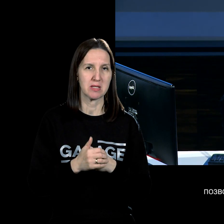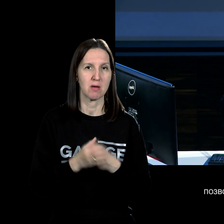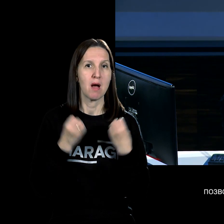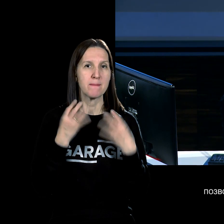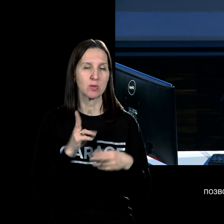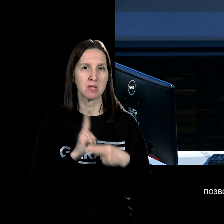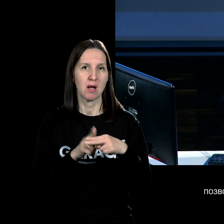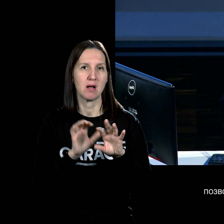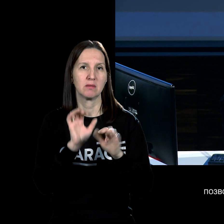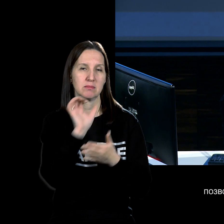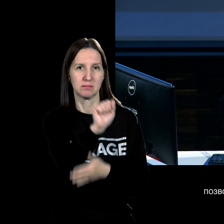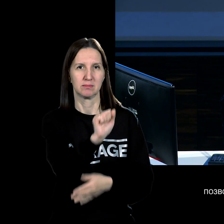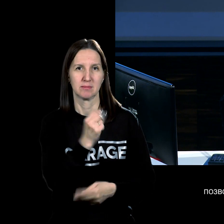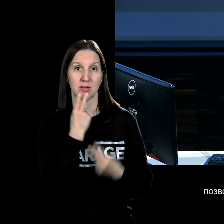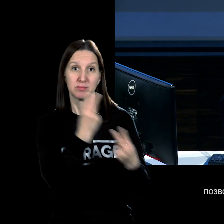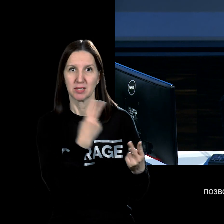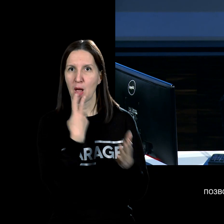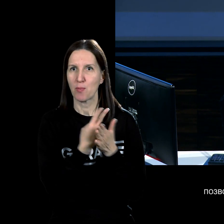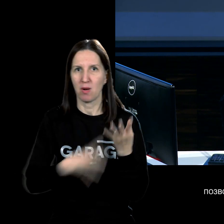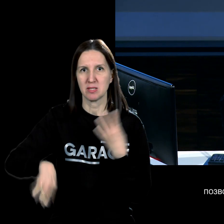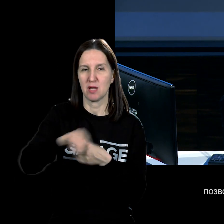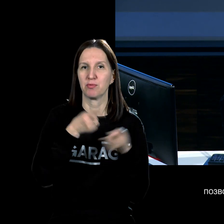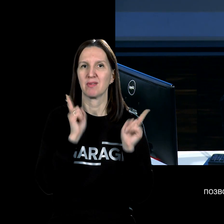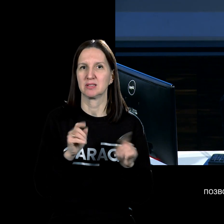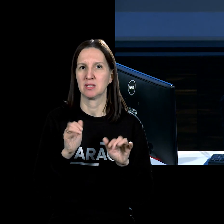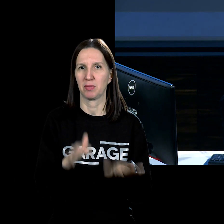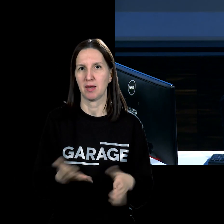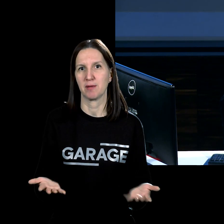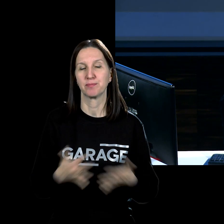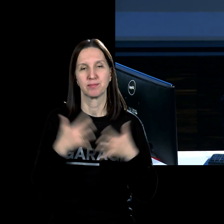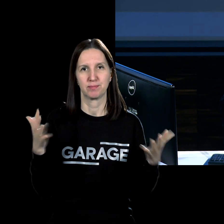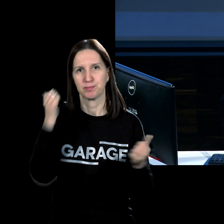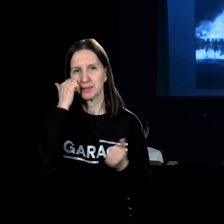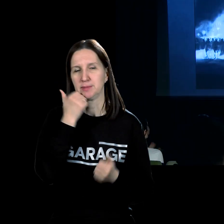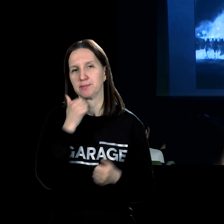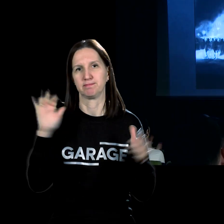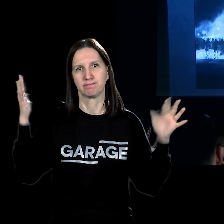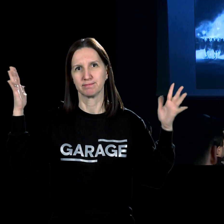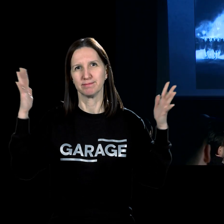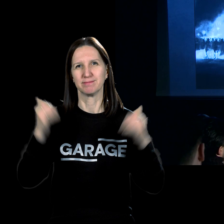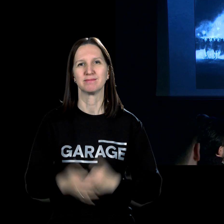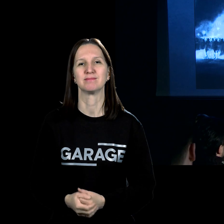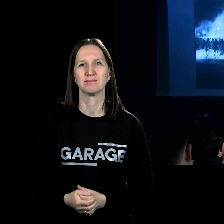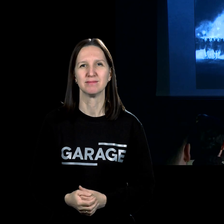образов, вглядевшись в него и показав, что это такое на самом деле. Спасибо.